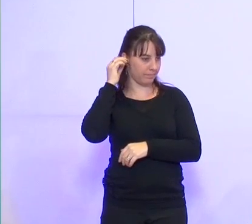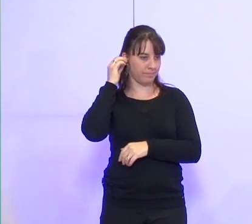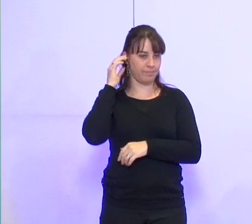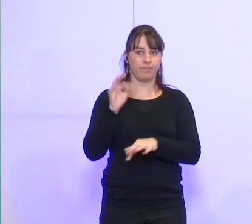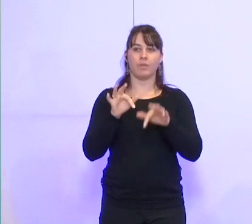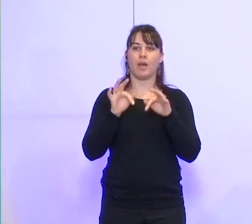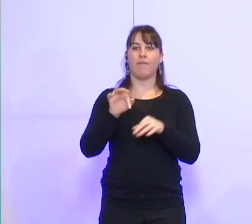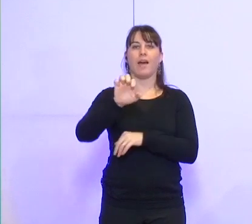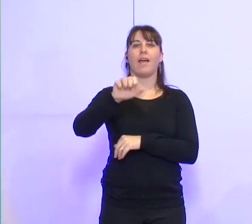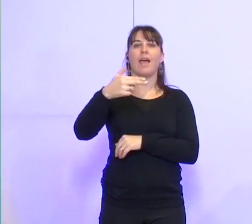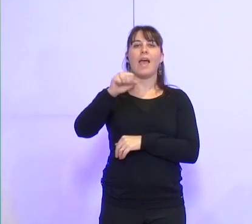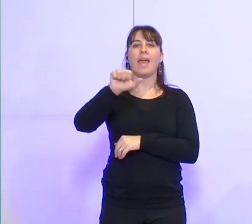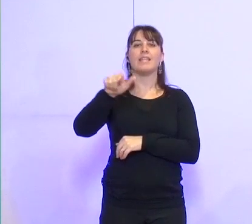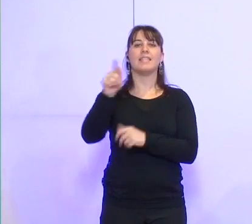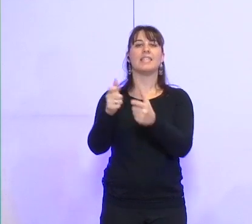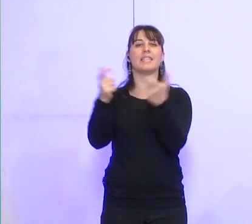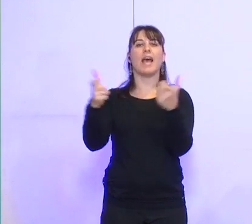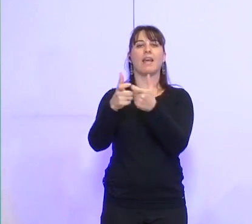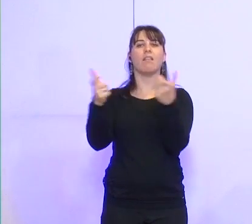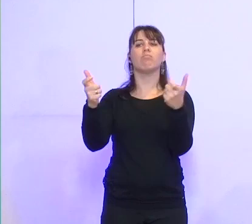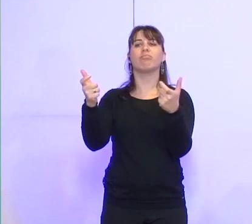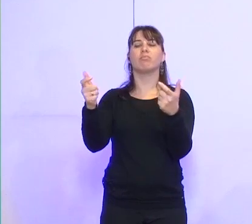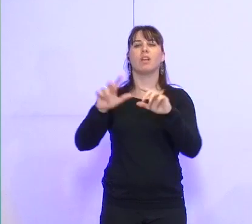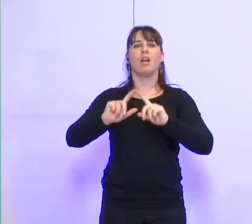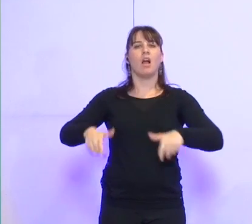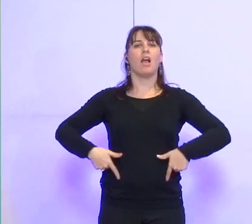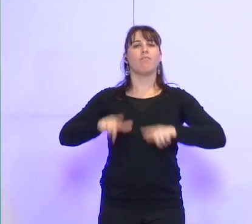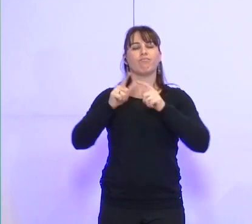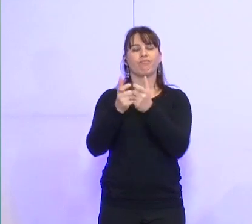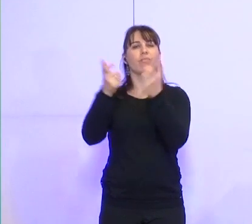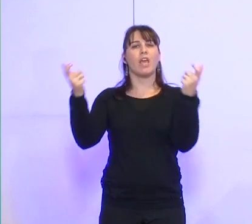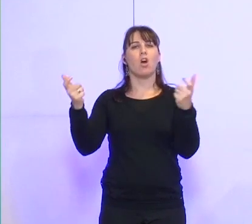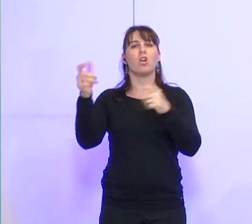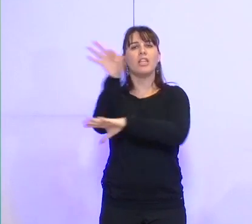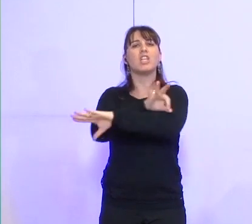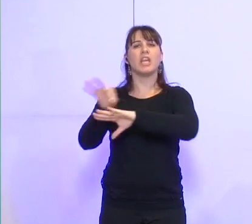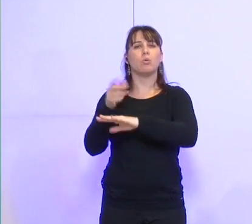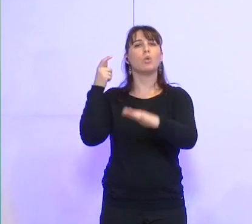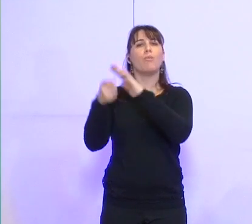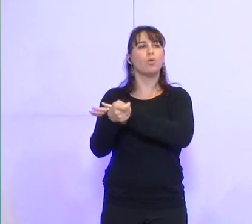à l'ENSAG, l'école d'architecture. Un point particulier, non?